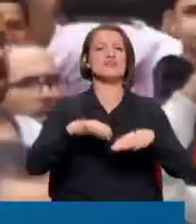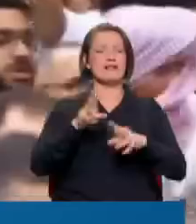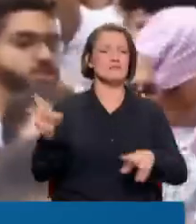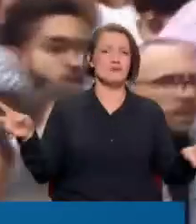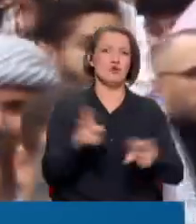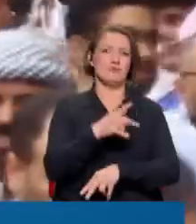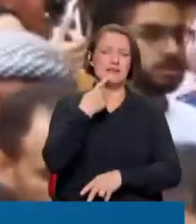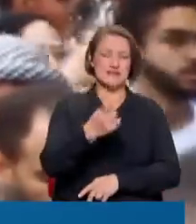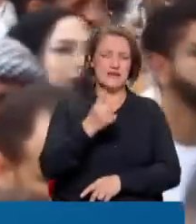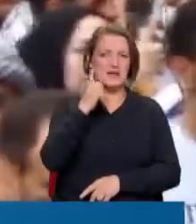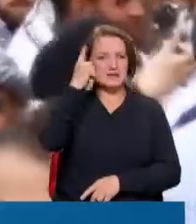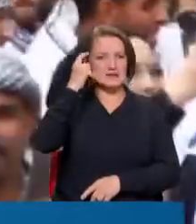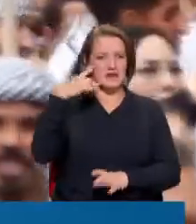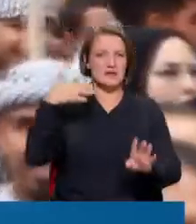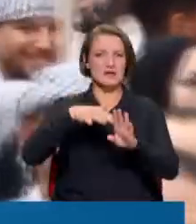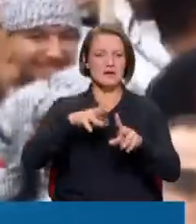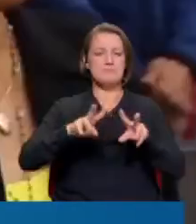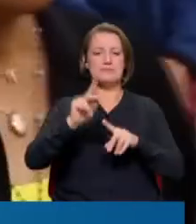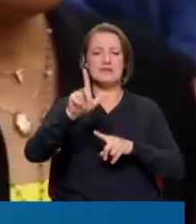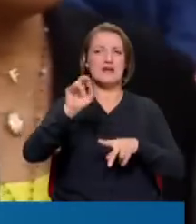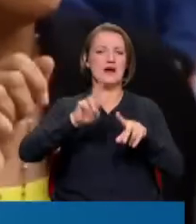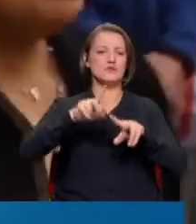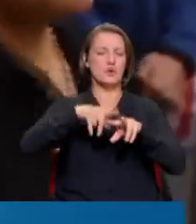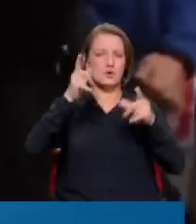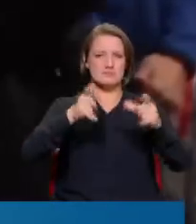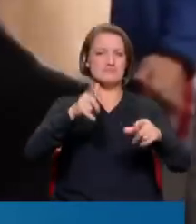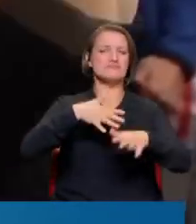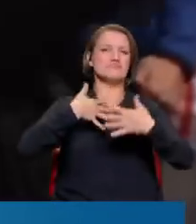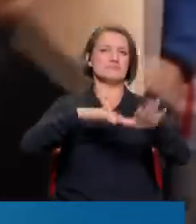diye haykırdı İsrail saldırıları